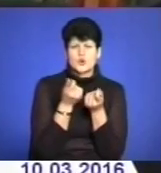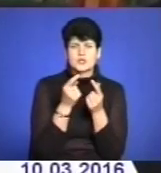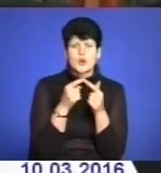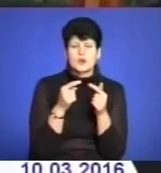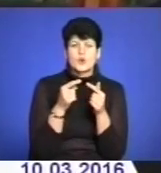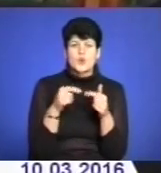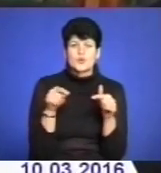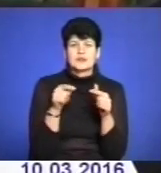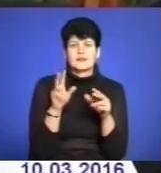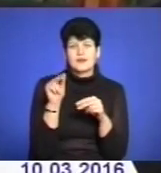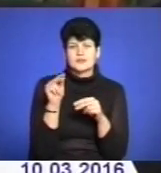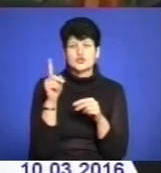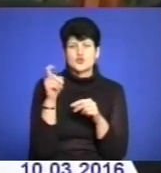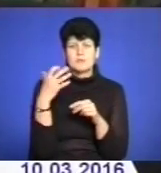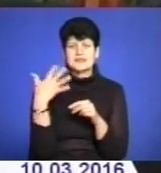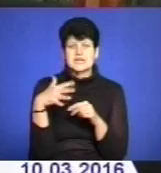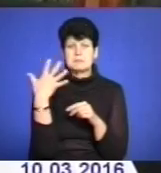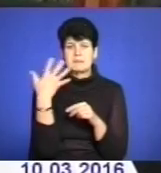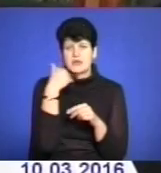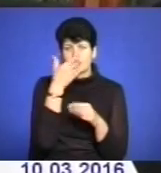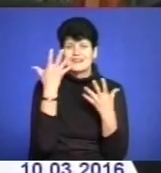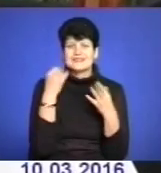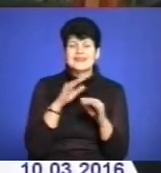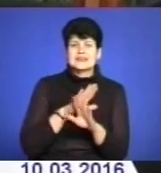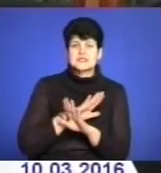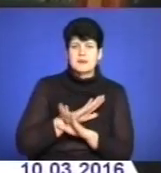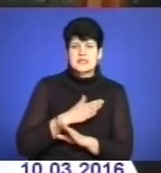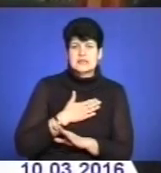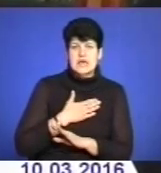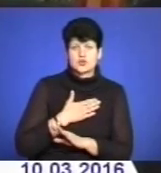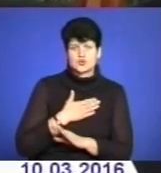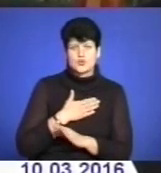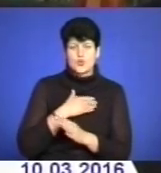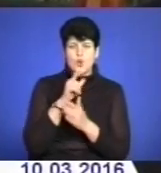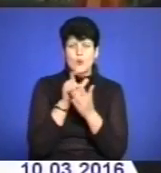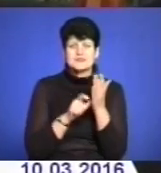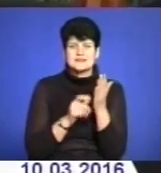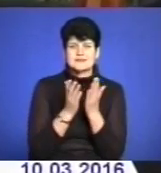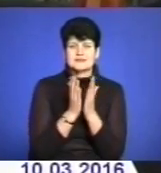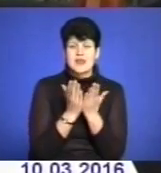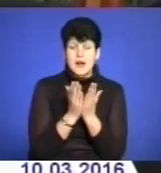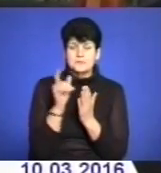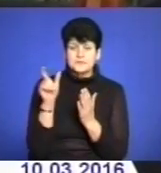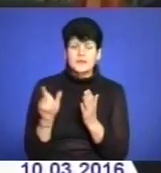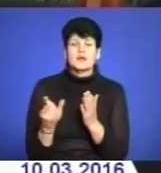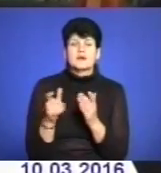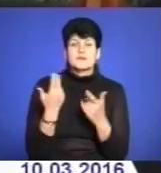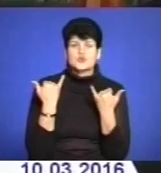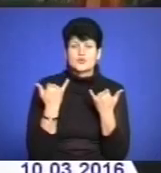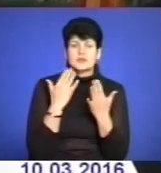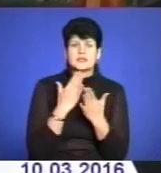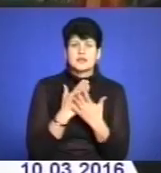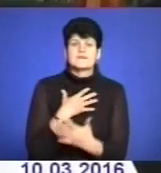дата, 155 років від дня смерті нашого Кобзаря. Тарас Григорович Шевченко постає перед нами сьогодні